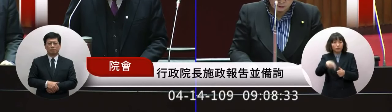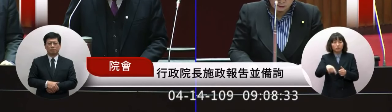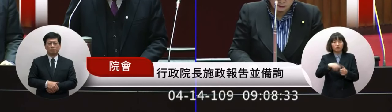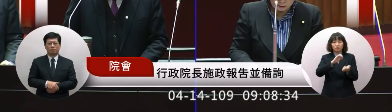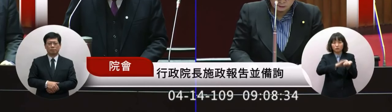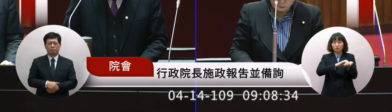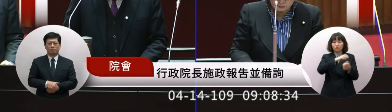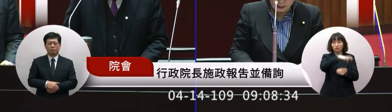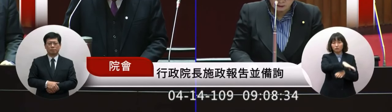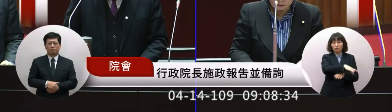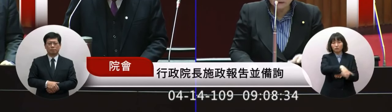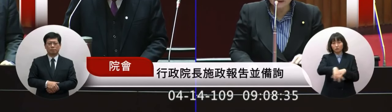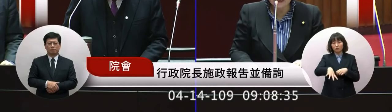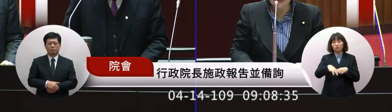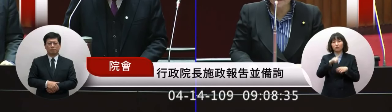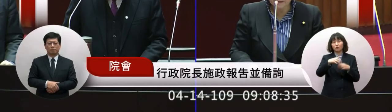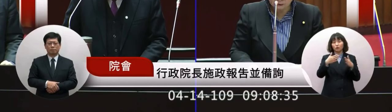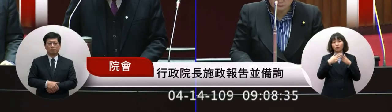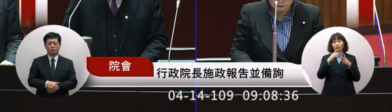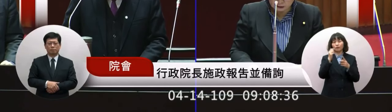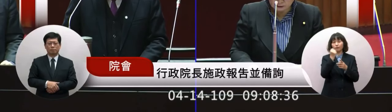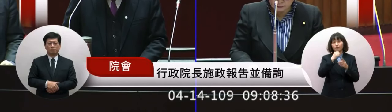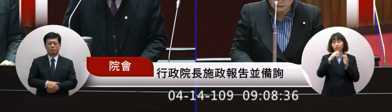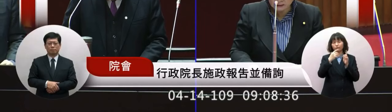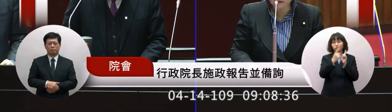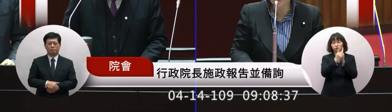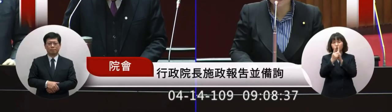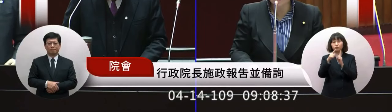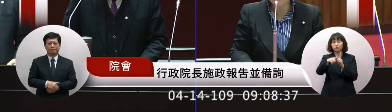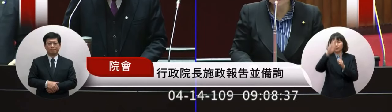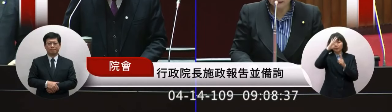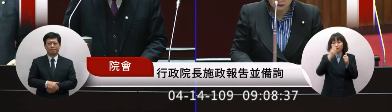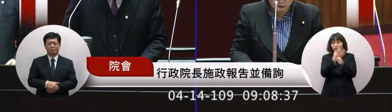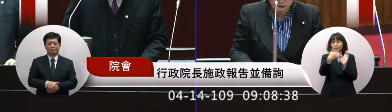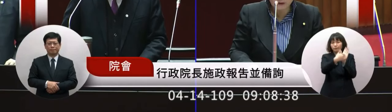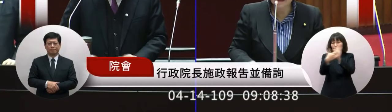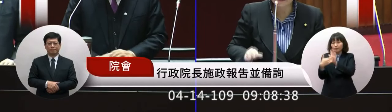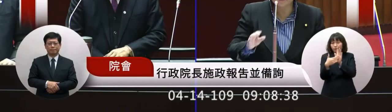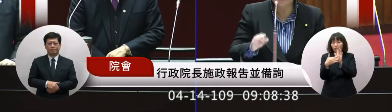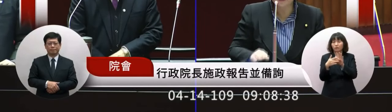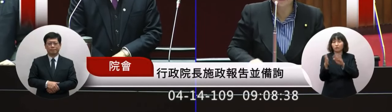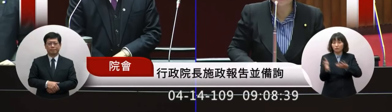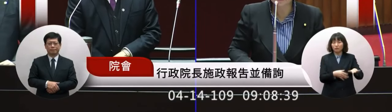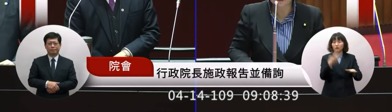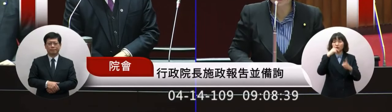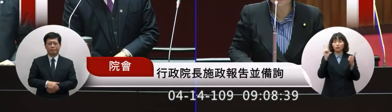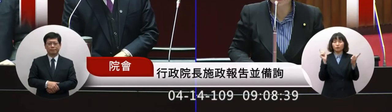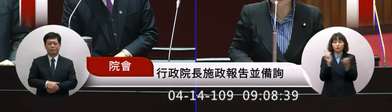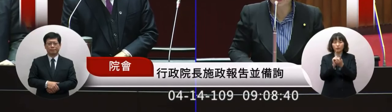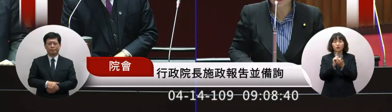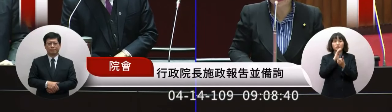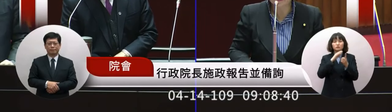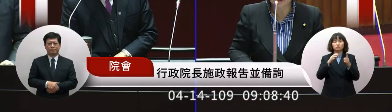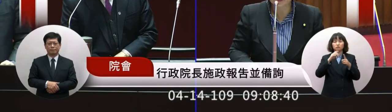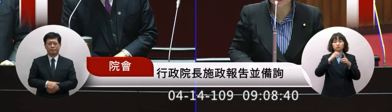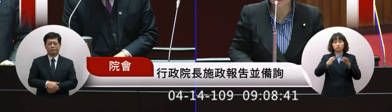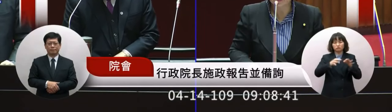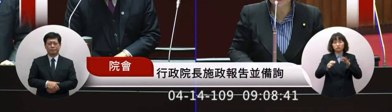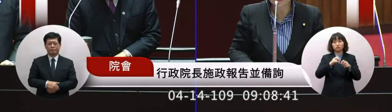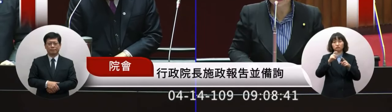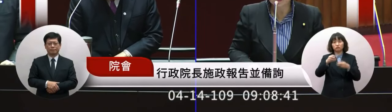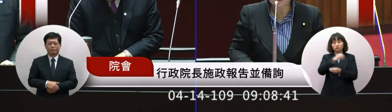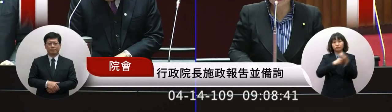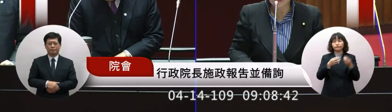机构需要抵抗病毒的直接威胁之外，其实也面临着营运的存亡之